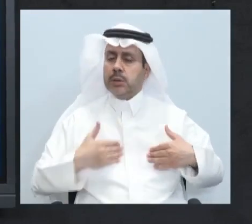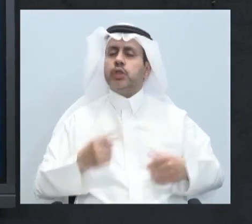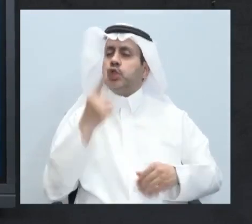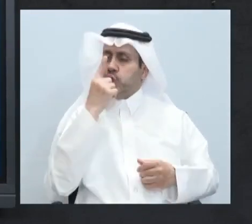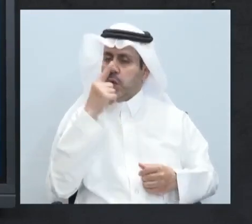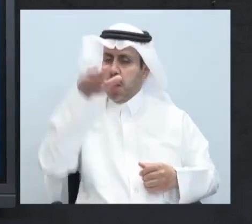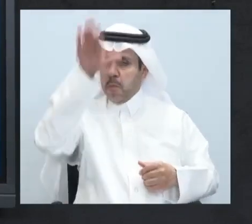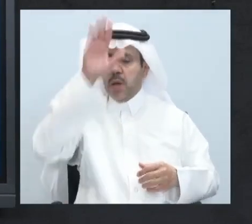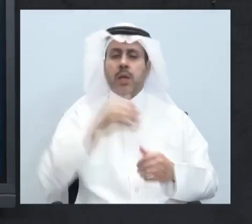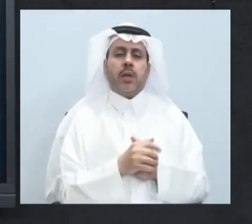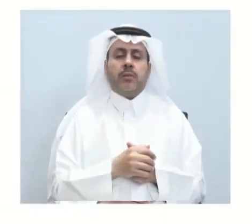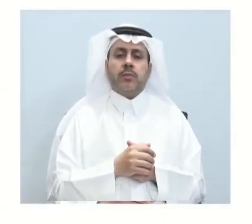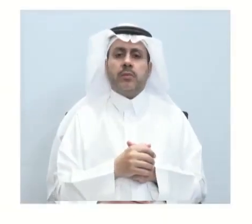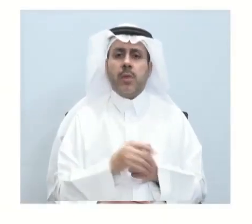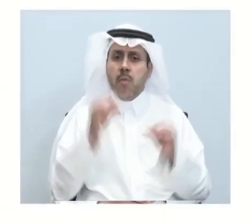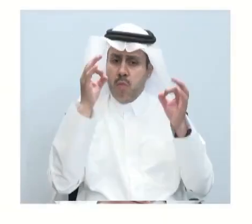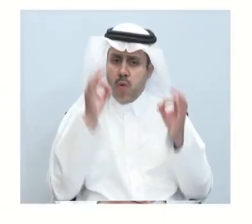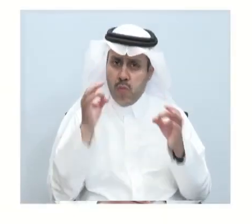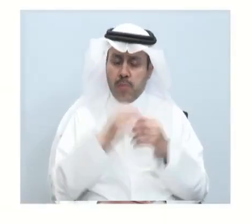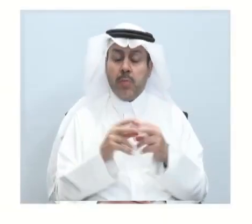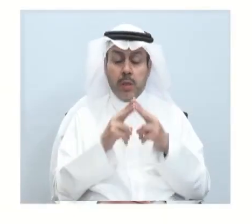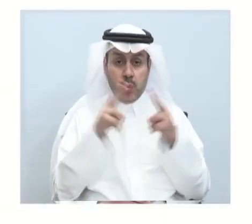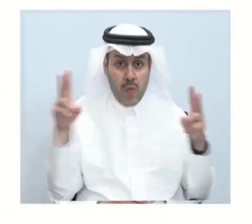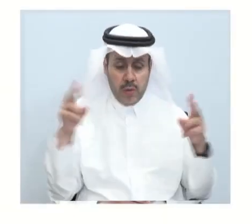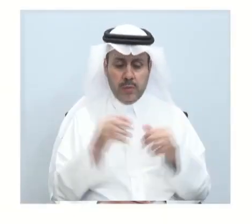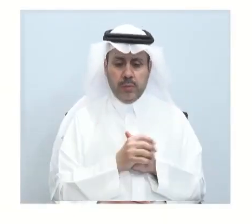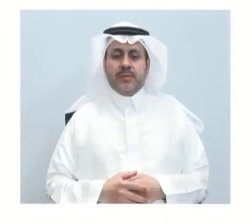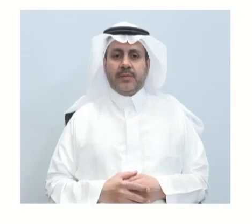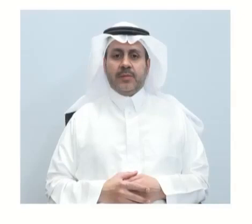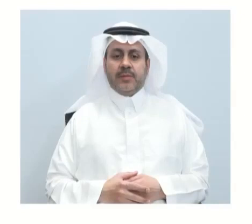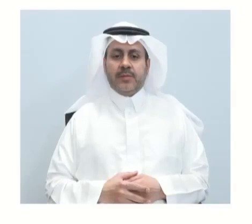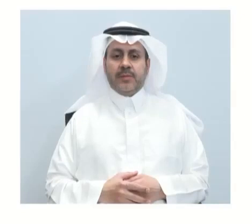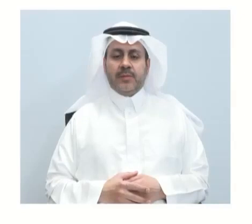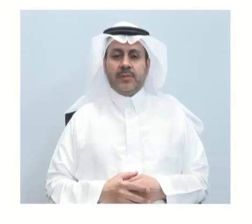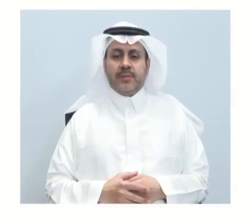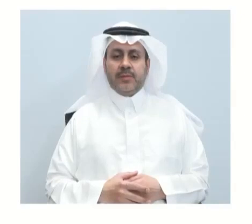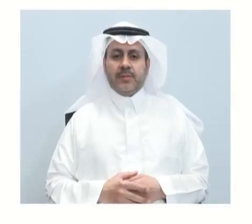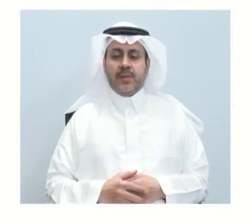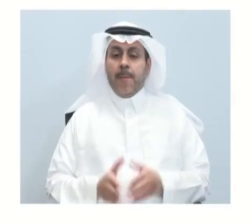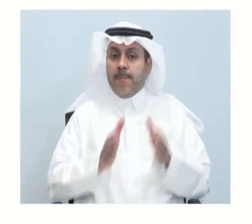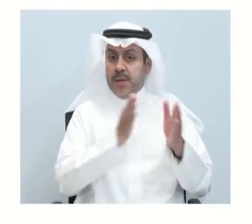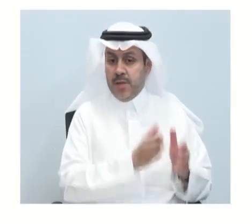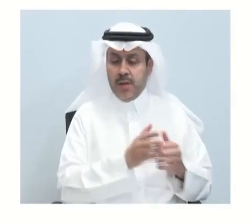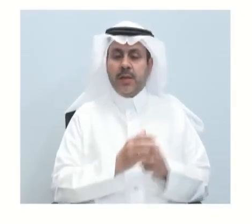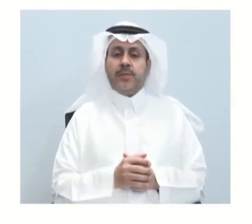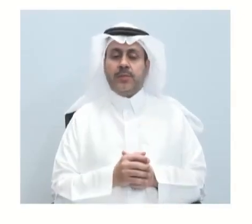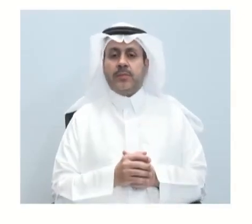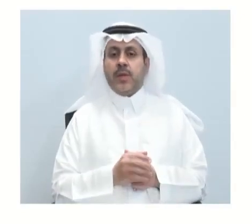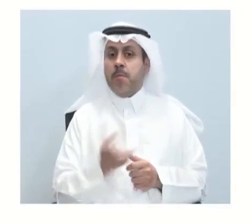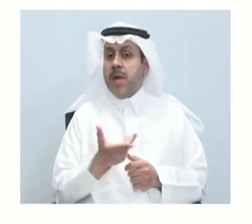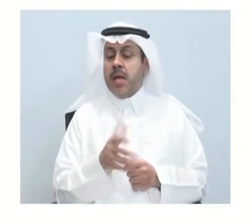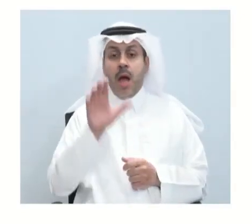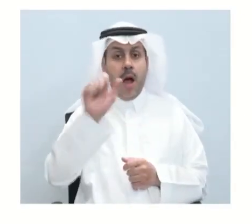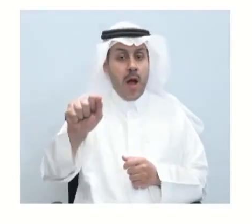واخواتي مهمه جدا لكي نتبين هذا الامر بعد ذلك اخواني واخواتي ما هي حقوق